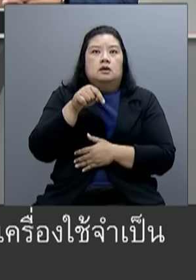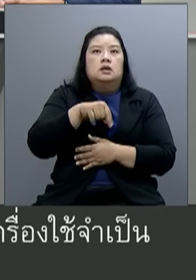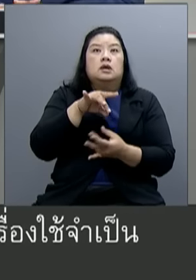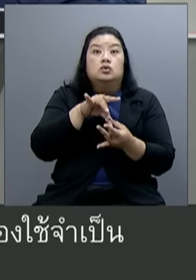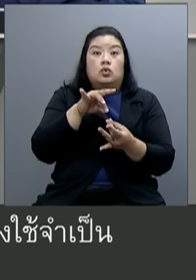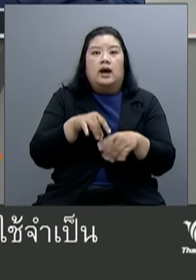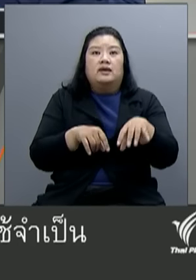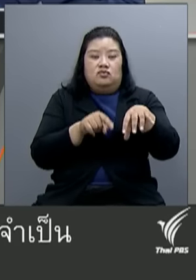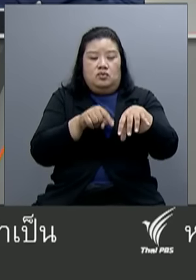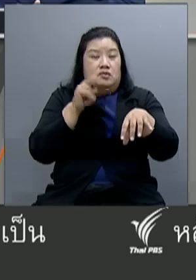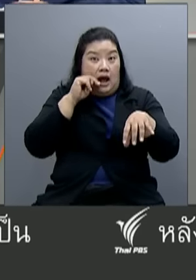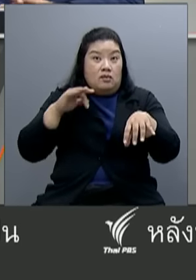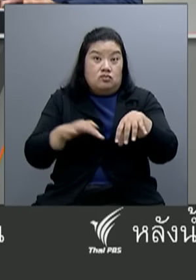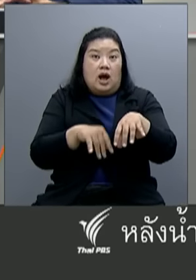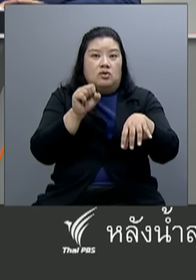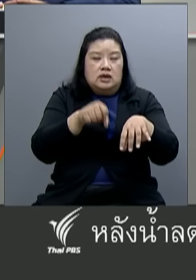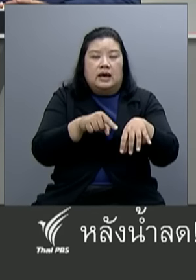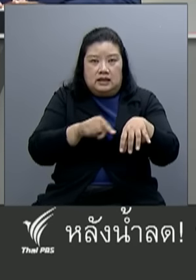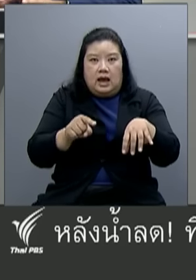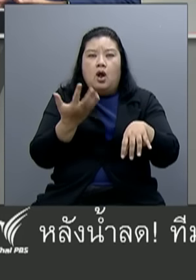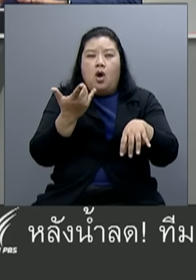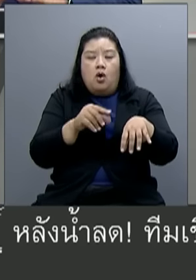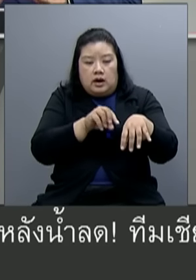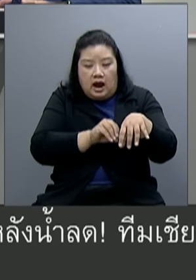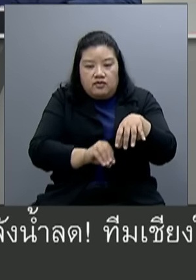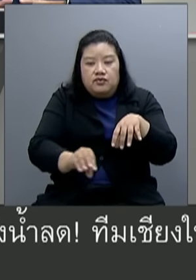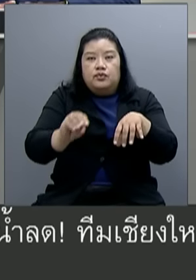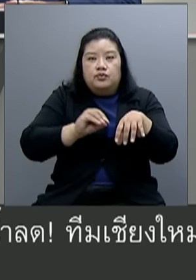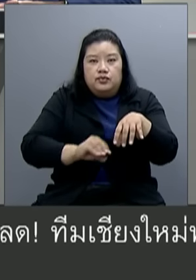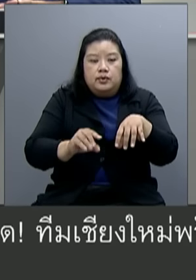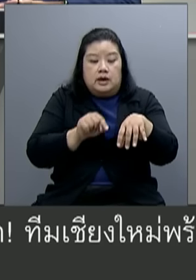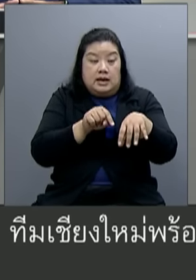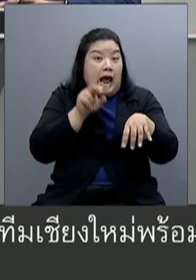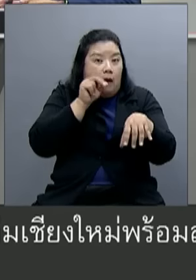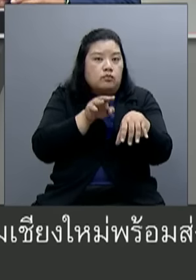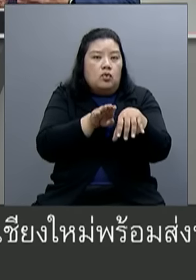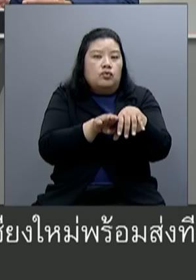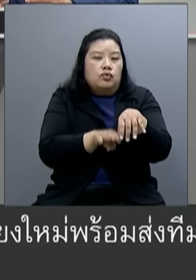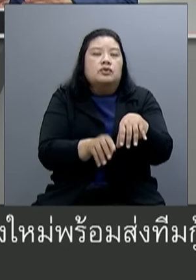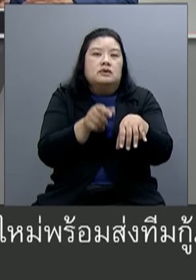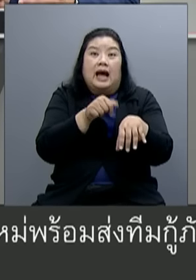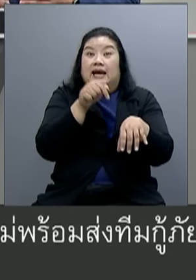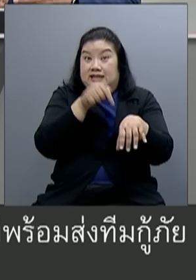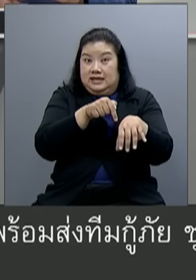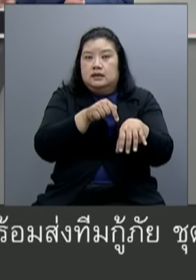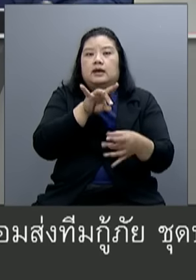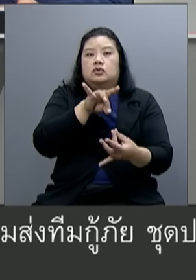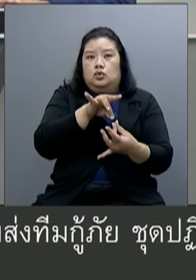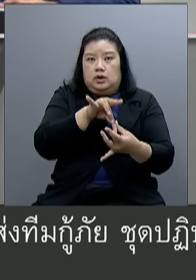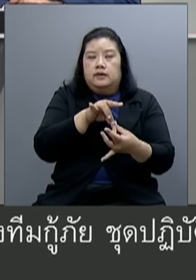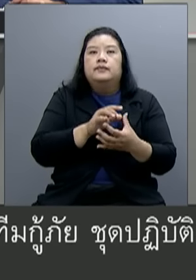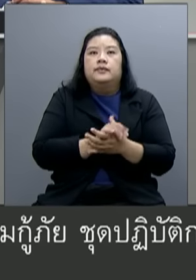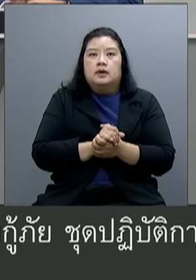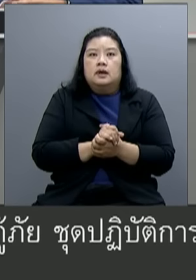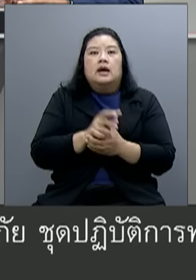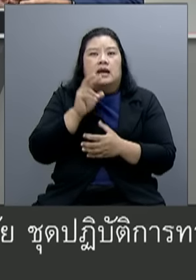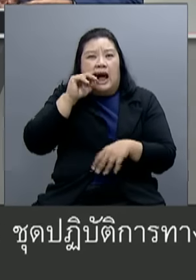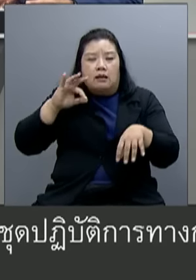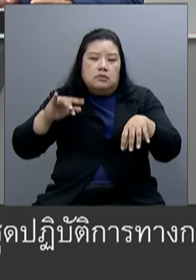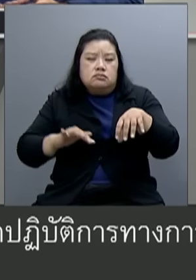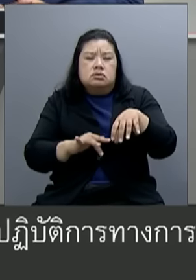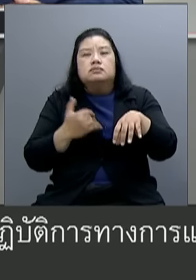ลับนะครับก็น่าจะสถานการณ์ก็น่าจะคลี่คลายนะครับภายในวันนี้เท่านั้นเองนะครับอันนี้คือเป็นระบบที่น้ำมันไหลลอกเข้าไปน